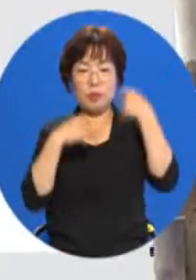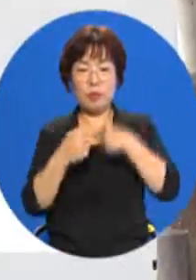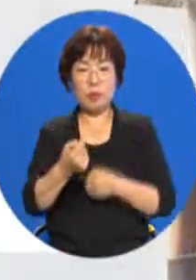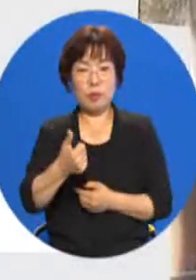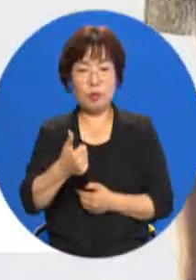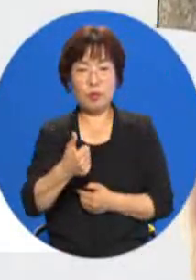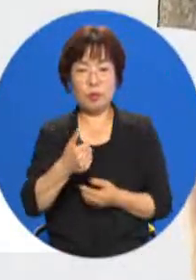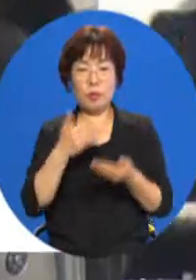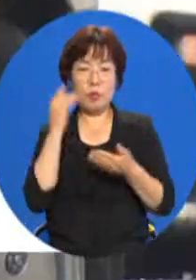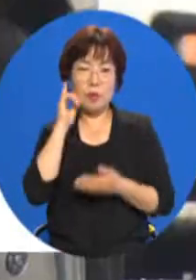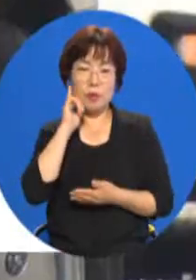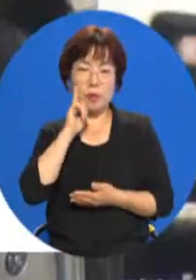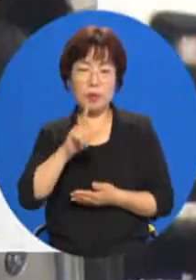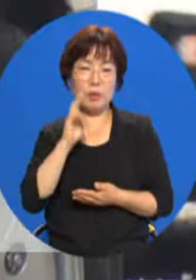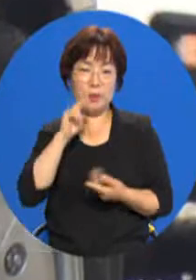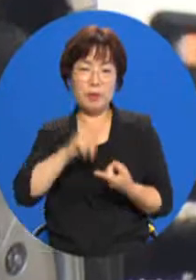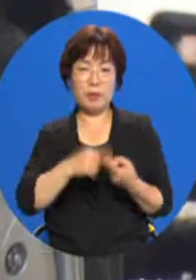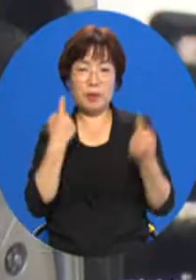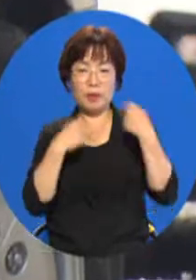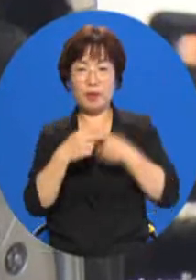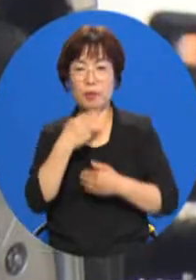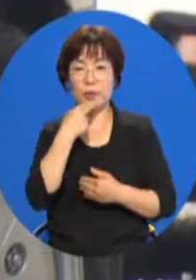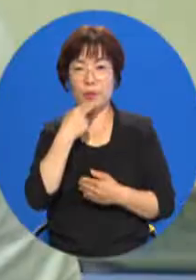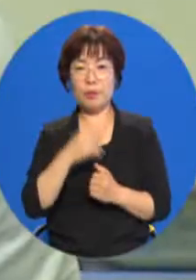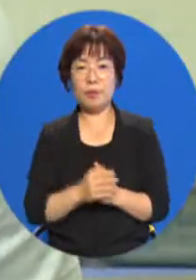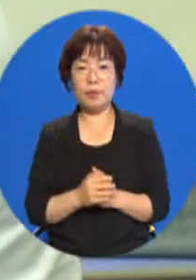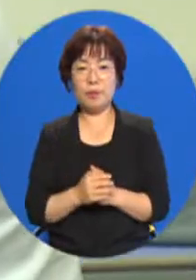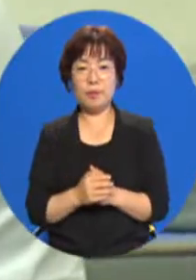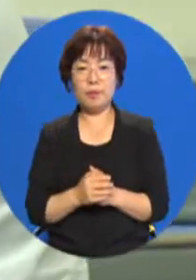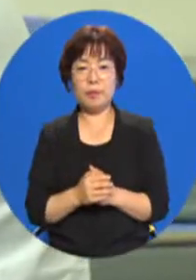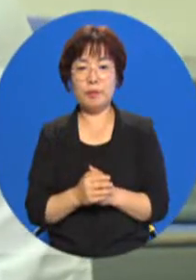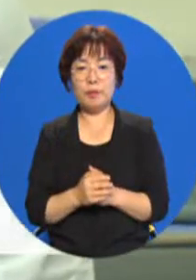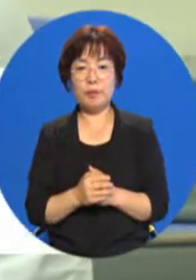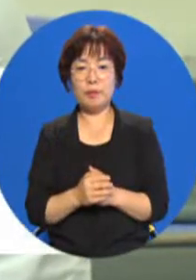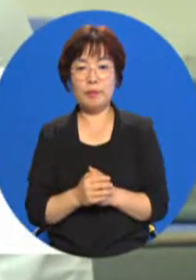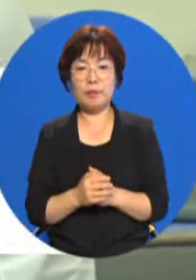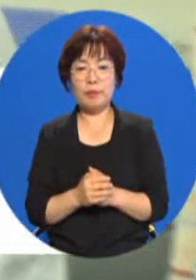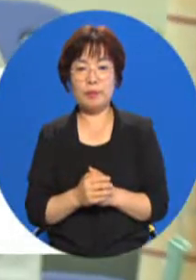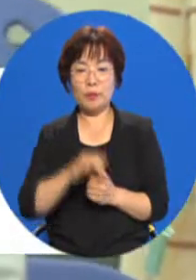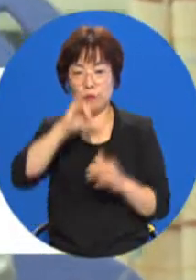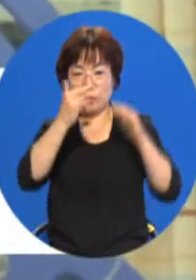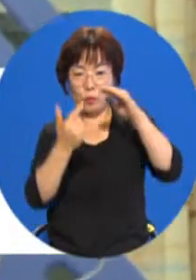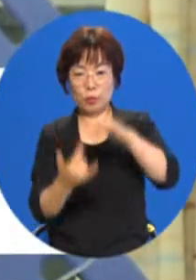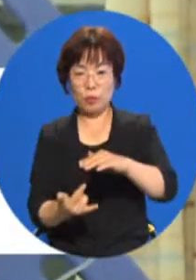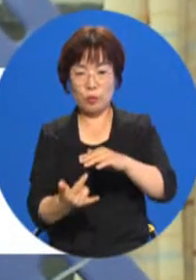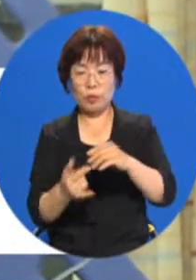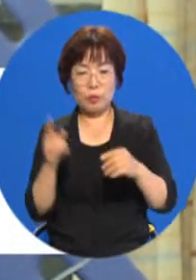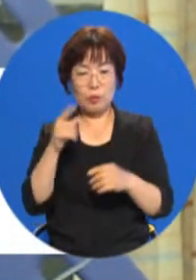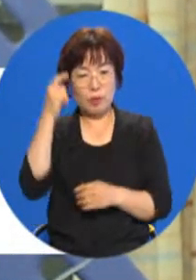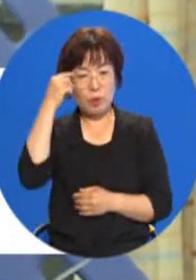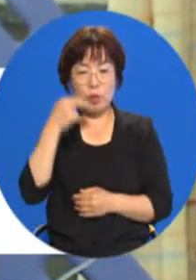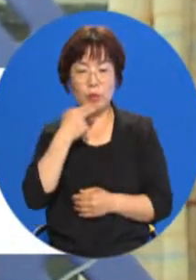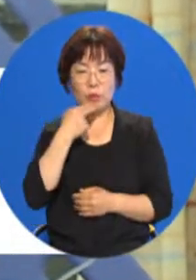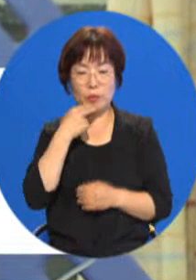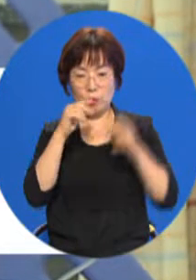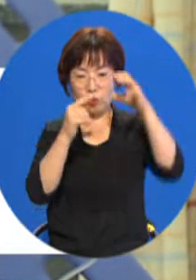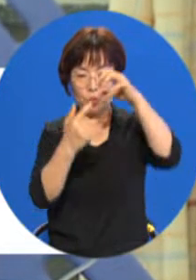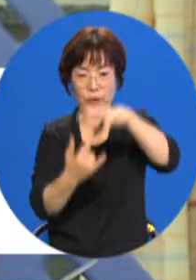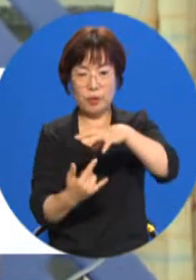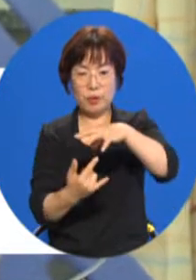찰과상만 입었을 뿐 크게 다치지 않았습니다. 깜마저 제가 들어가서 그냥 바로 뭐 다른 생각 없이 그냥